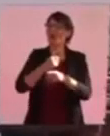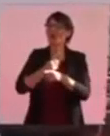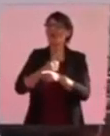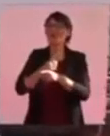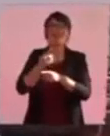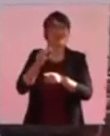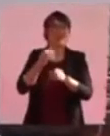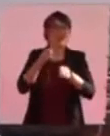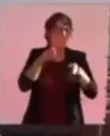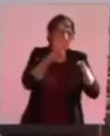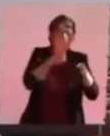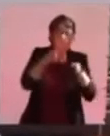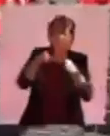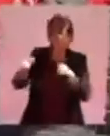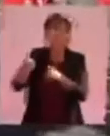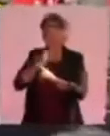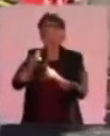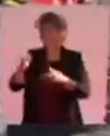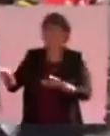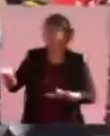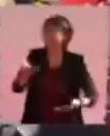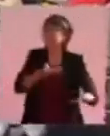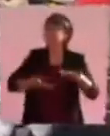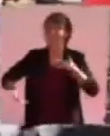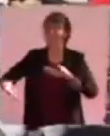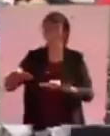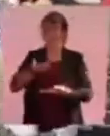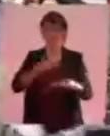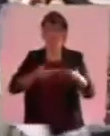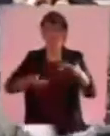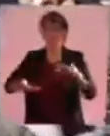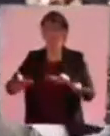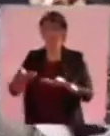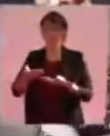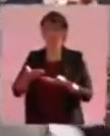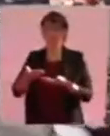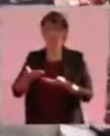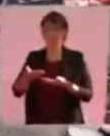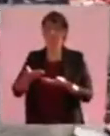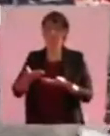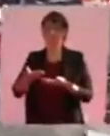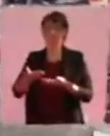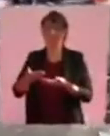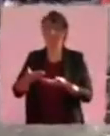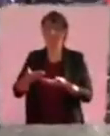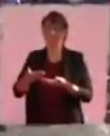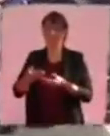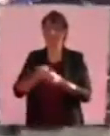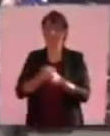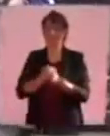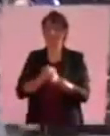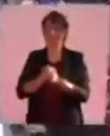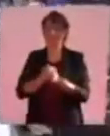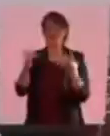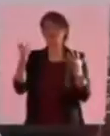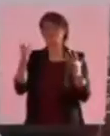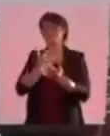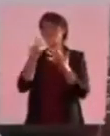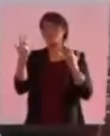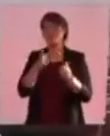coordinamento senza disperdere le specificità di ciascuna proiezione e dice esponente